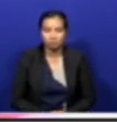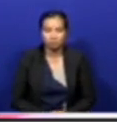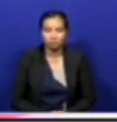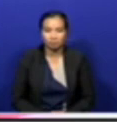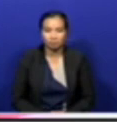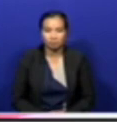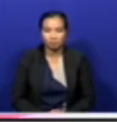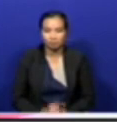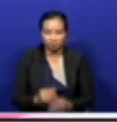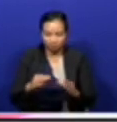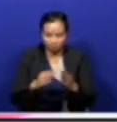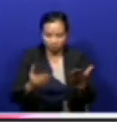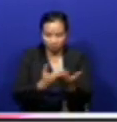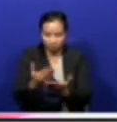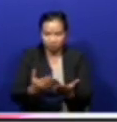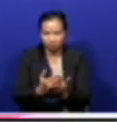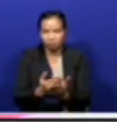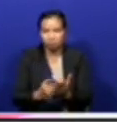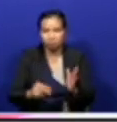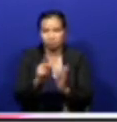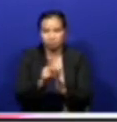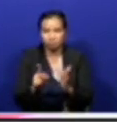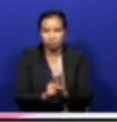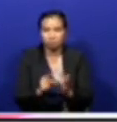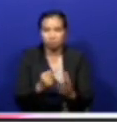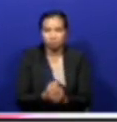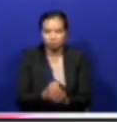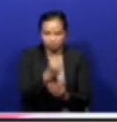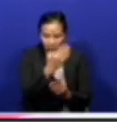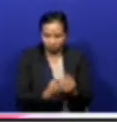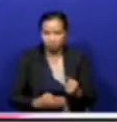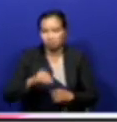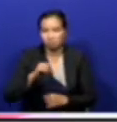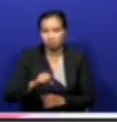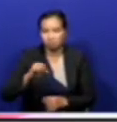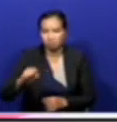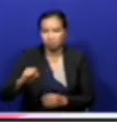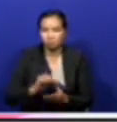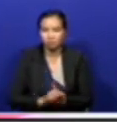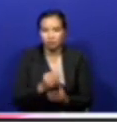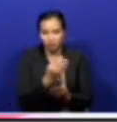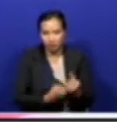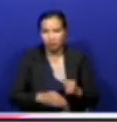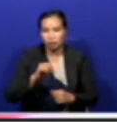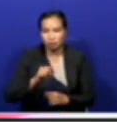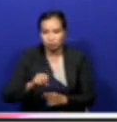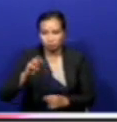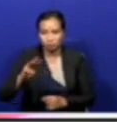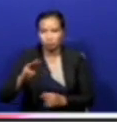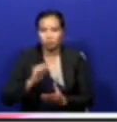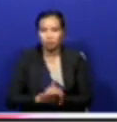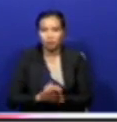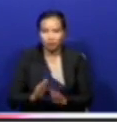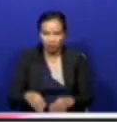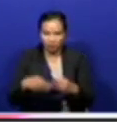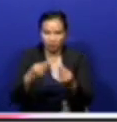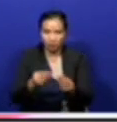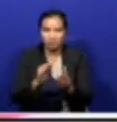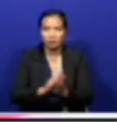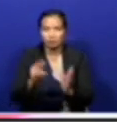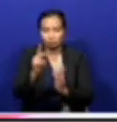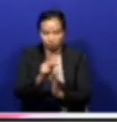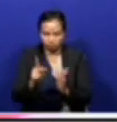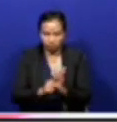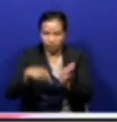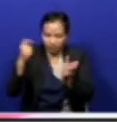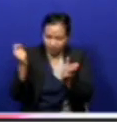การพิจารณากฎหมายหน้าที่หลักเป็นหน้าที่ของผู้แทนนะครับวุฒิสภาแก้ไขเรากลับมายืนยันเป็นกฎหมาย